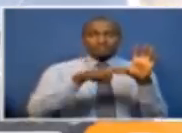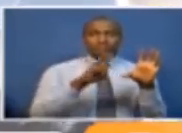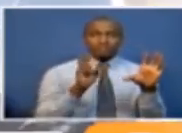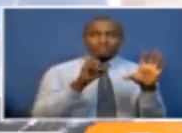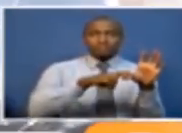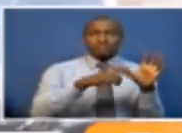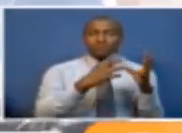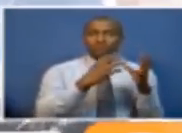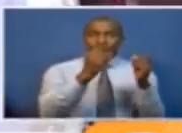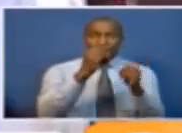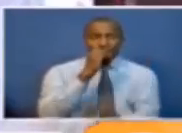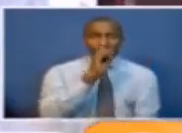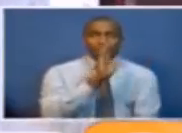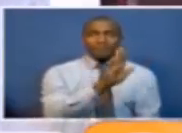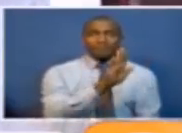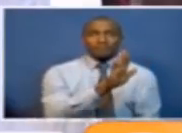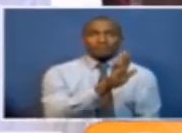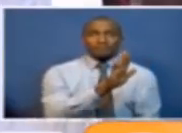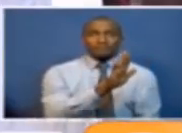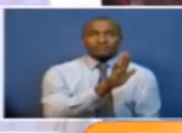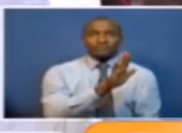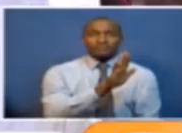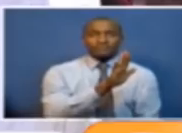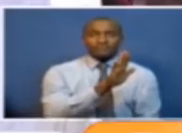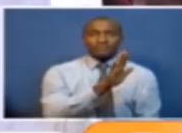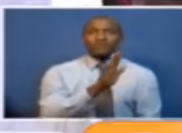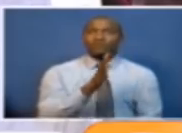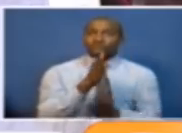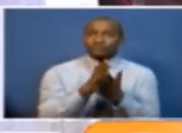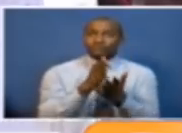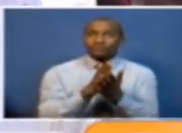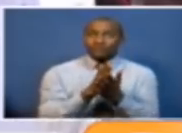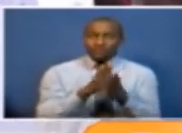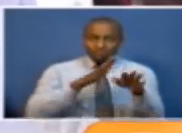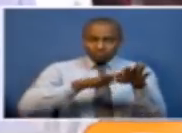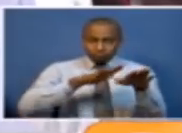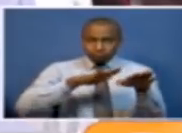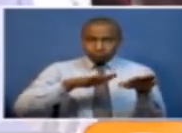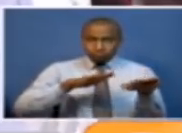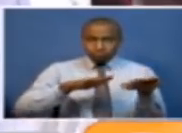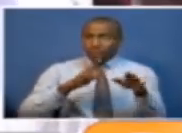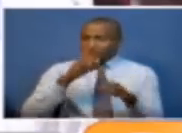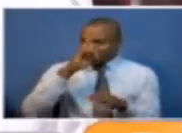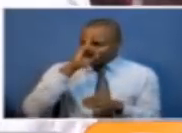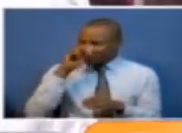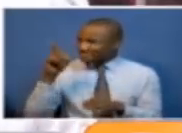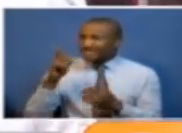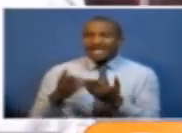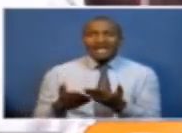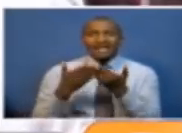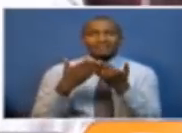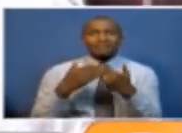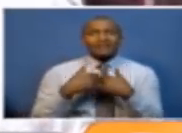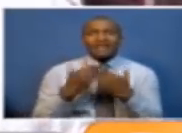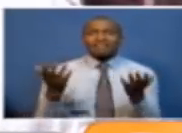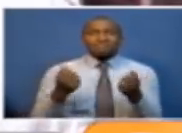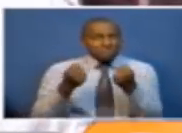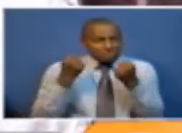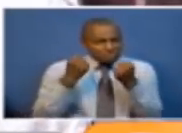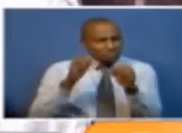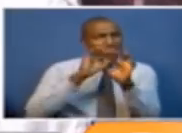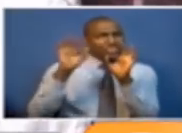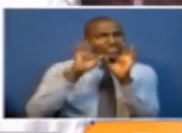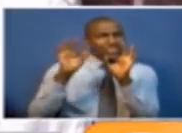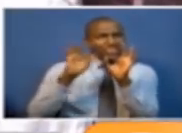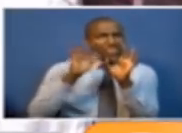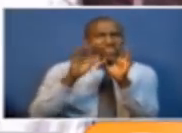ya kuenda makwao. Inakujata mtu alikuwa na cross na maybe kuna traffic pale. Traffic hata ashughuliki, unaona? So inakuja in overspeed kama hiyo iligonga watu